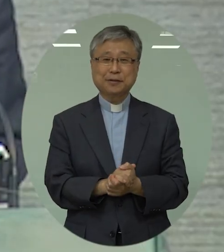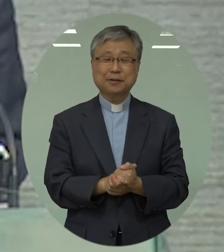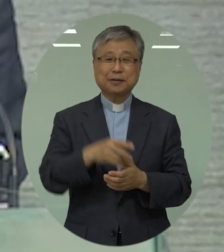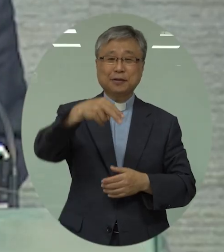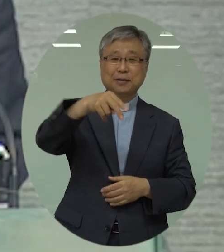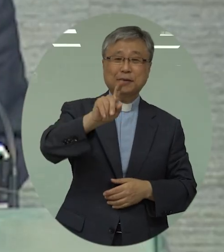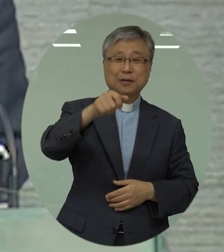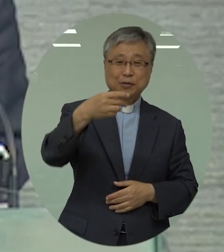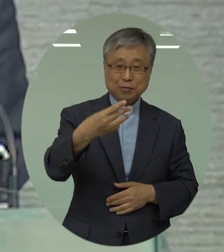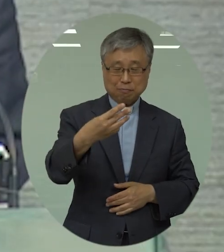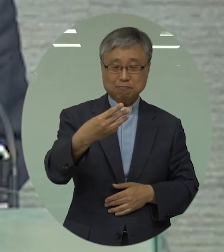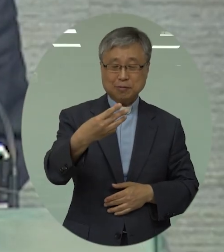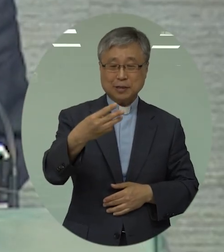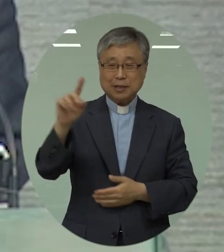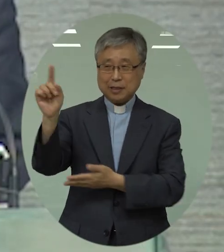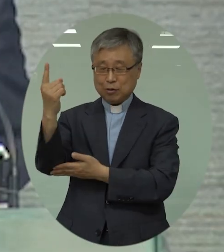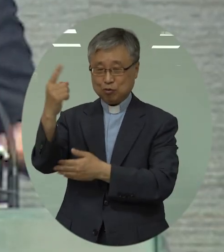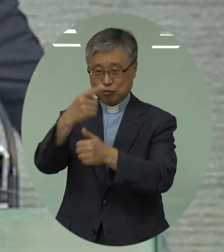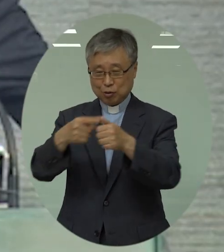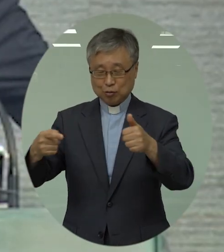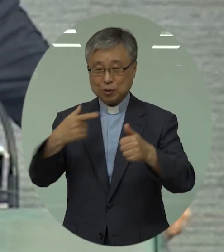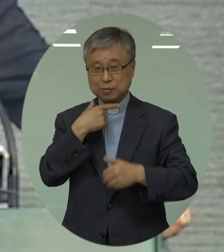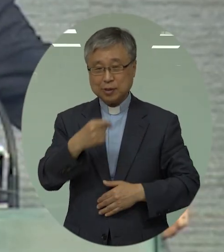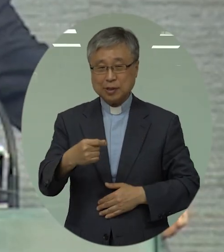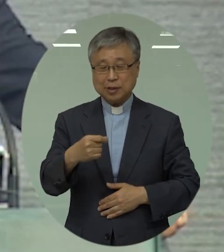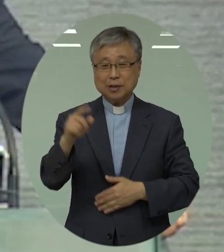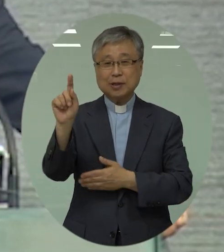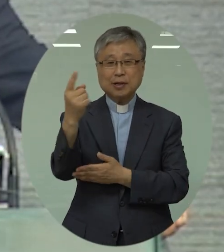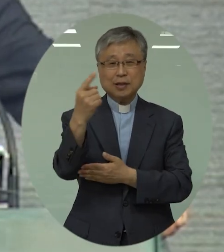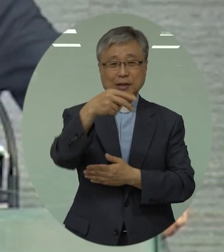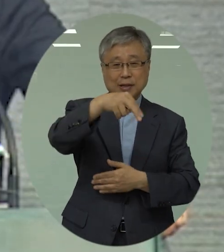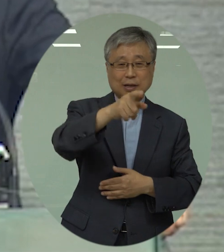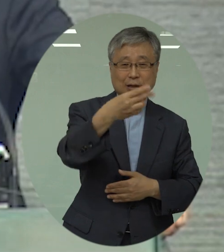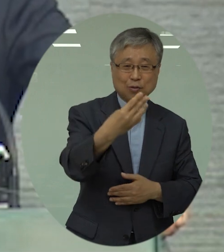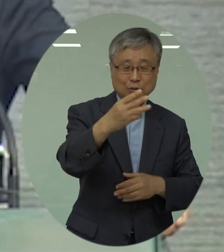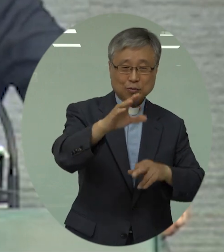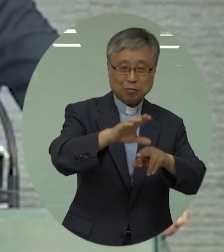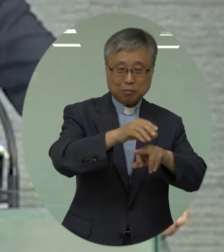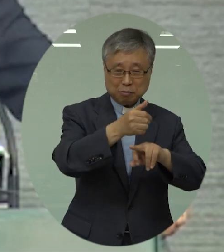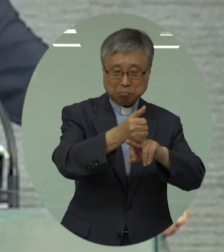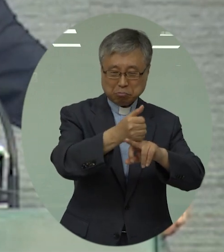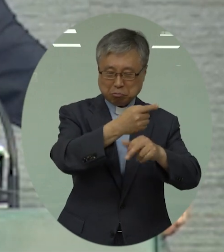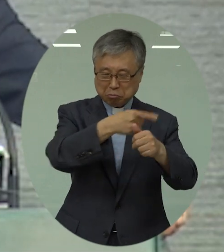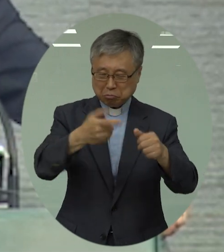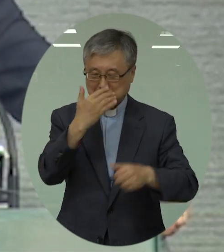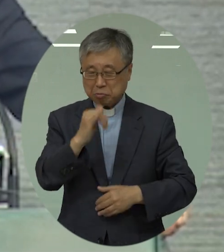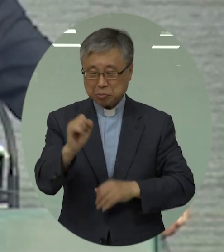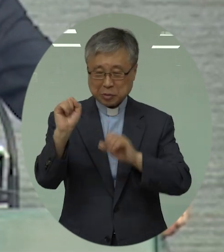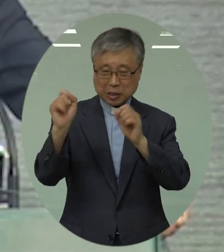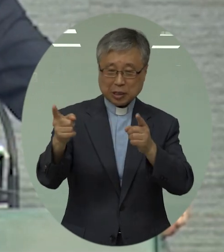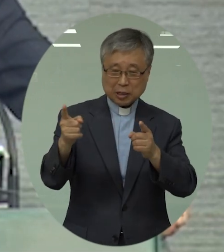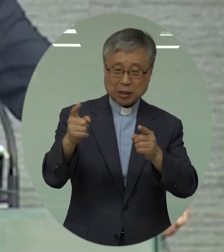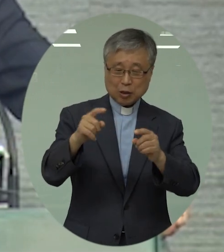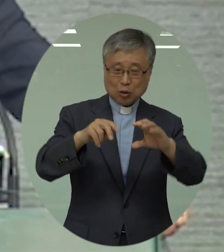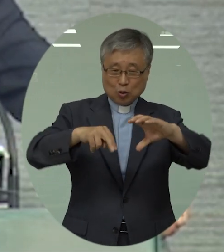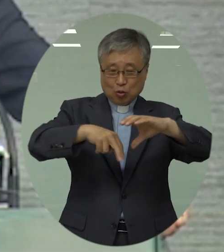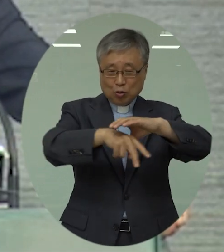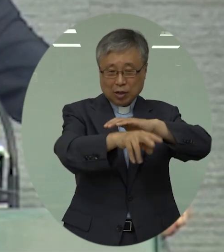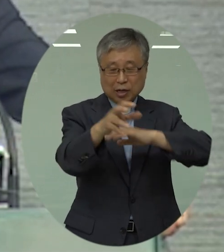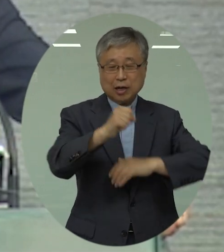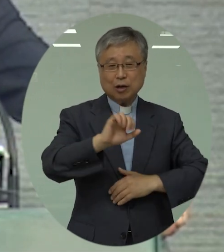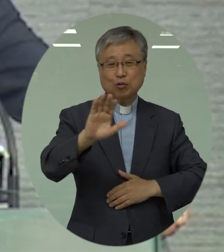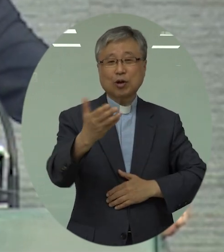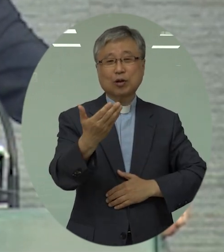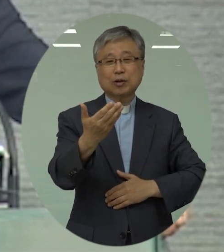사울이 다윗 죽이려고. 그런데 어느 날 다윗이 사울을 죽일 수 있는 찬스를 그 동굴 안에서 갖게 되는 바로 그